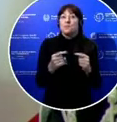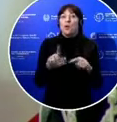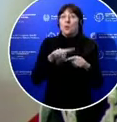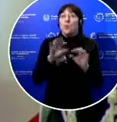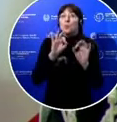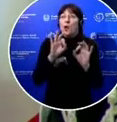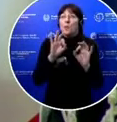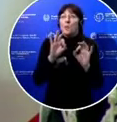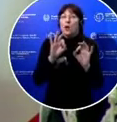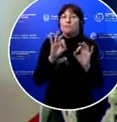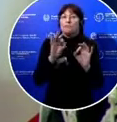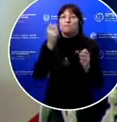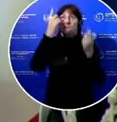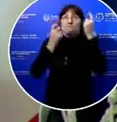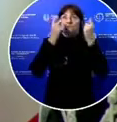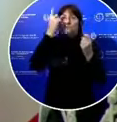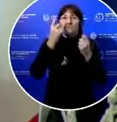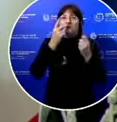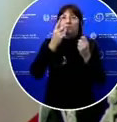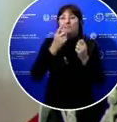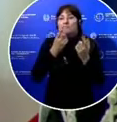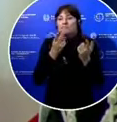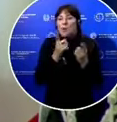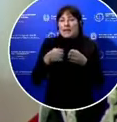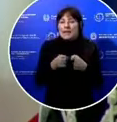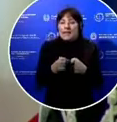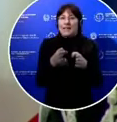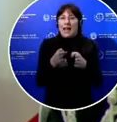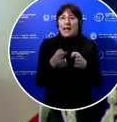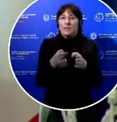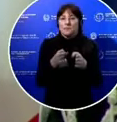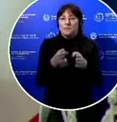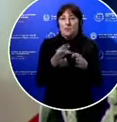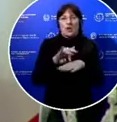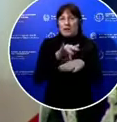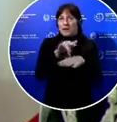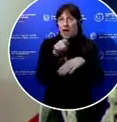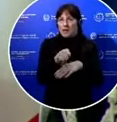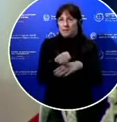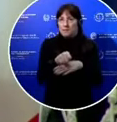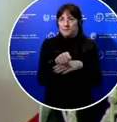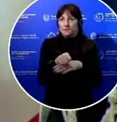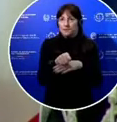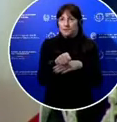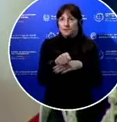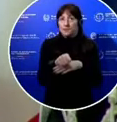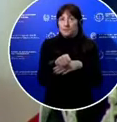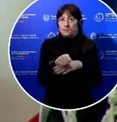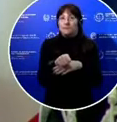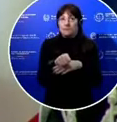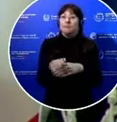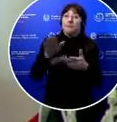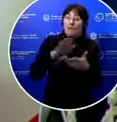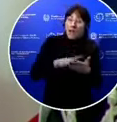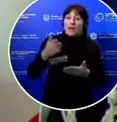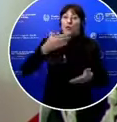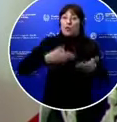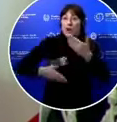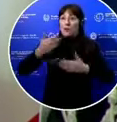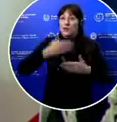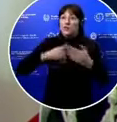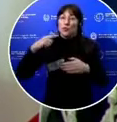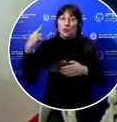elaborare delle linee di indirizzo, ma certamente più utile per continuare anche attraverso la fondamentale collaborazione di tutti